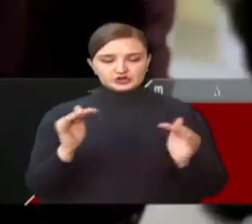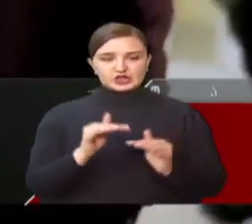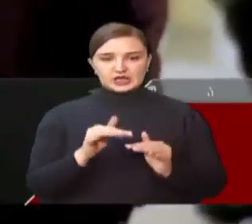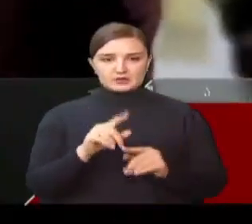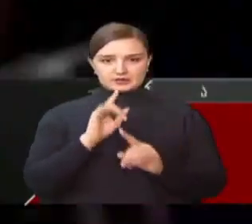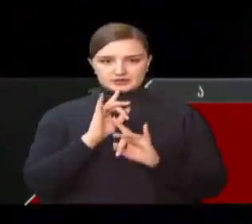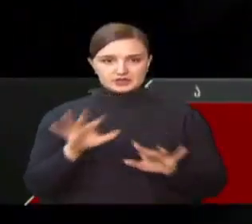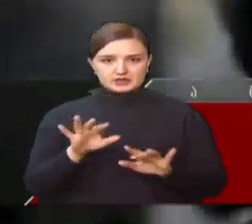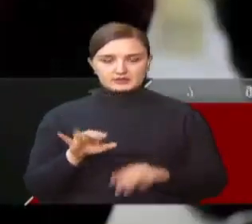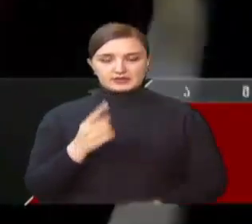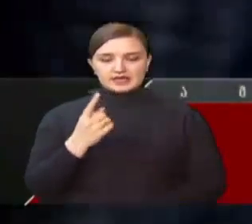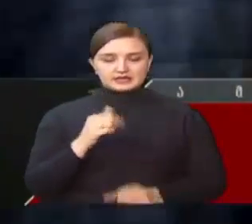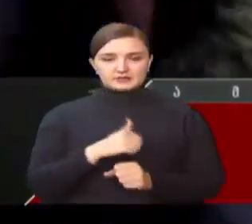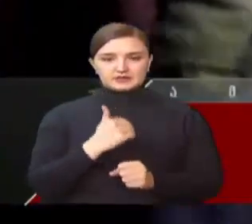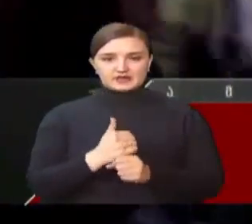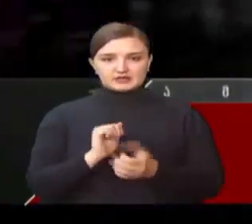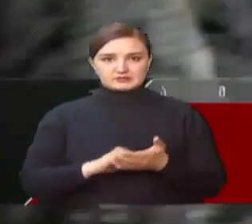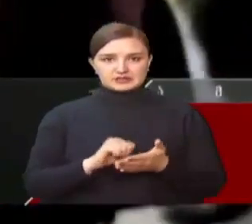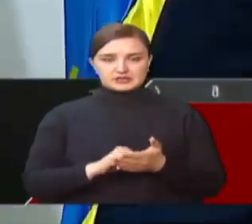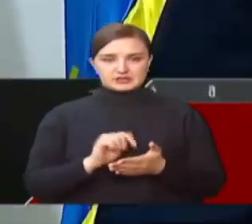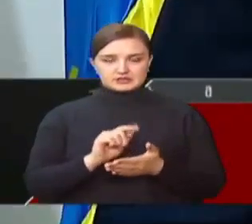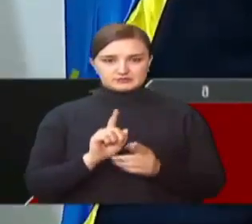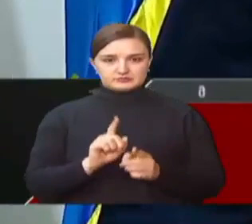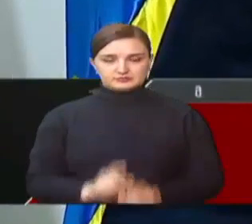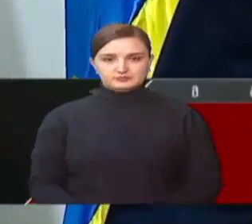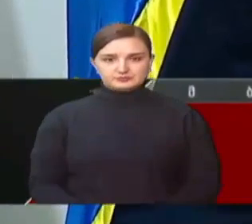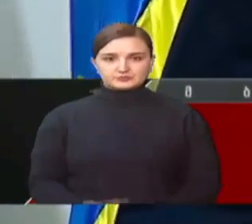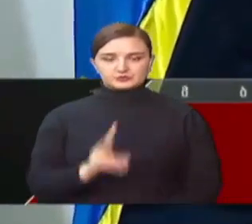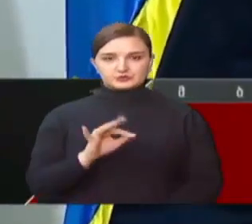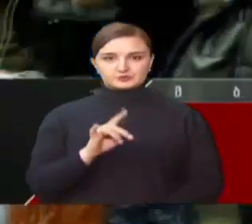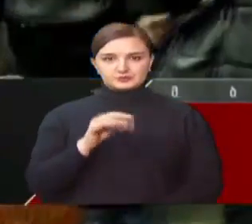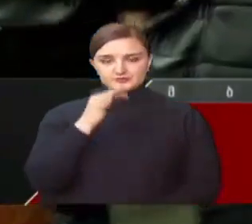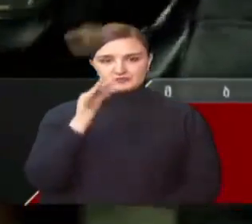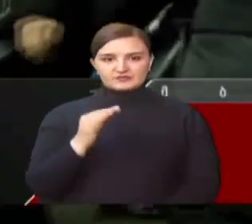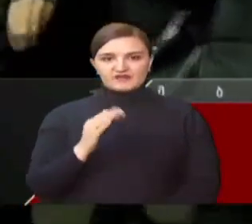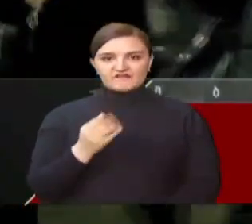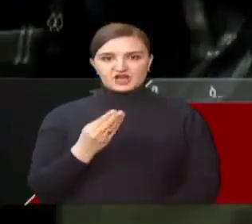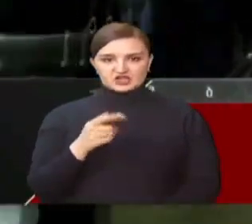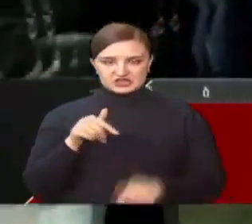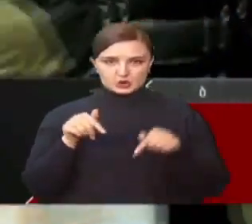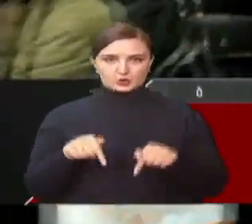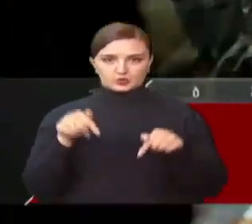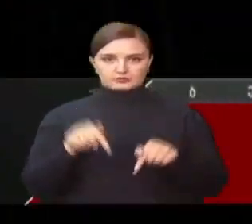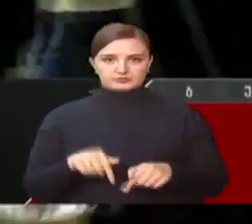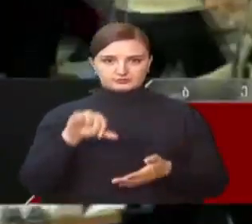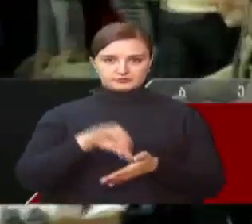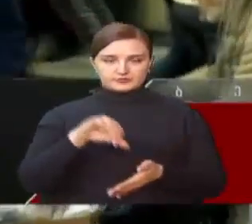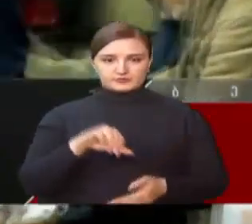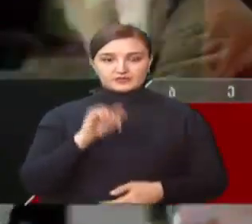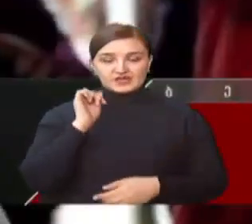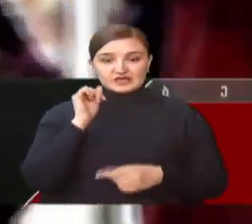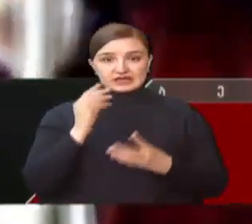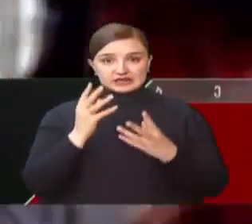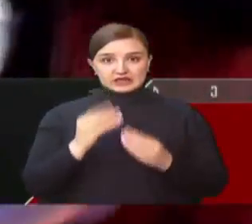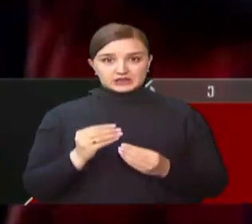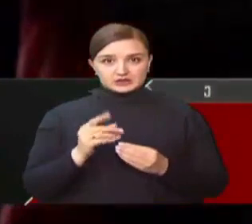bi-an, am erti tavari gare moe bismiu hedavat. Გობახიძეს ვეუბნები ვაშაძე თუთ. ხვალინდელი შეკრების პოლიტიკური კულისები უკვე